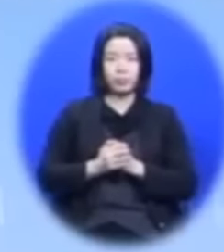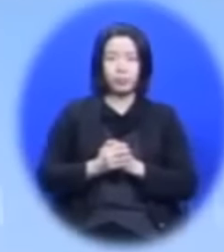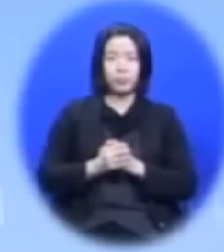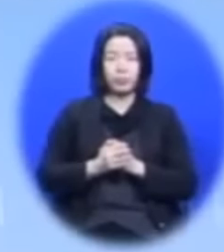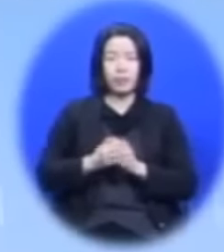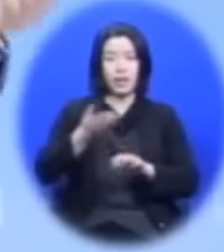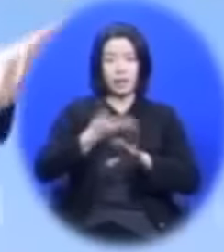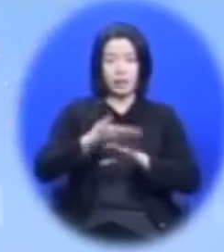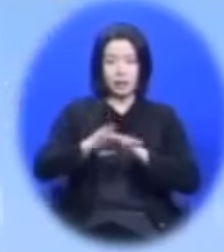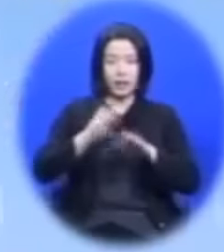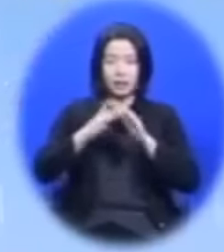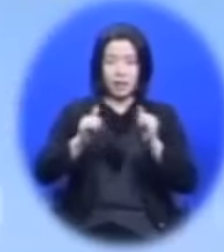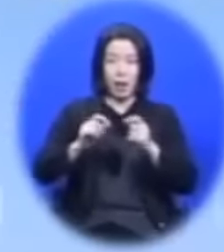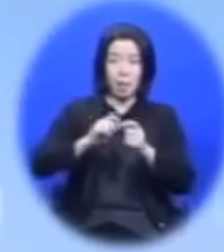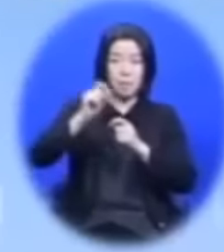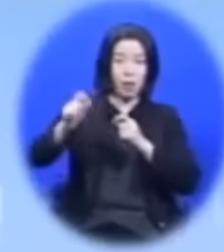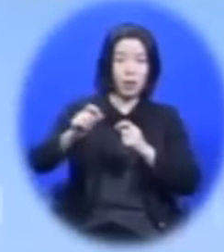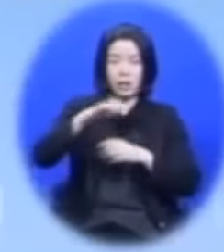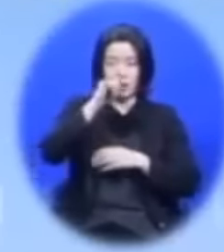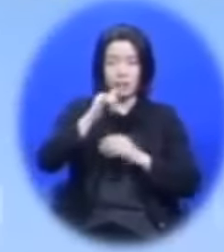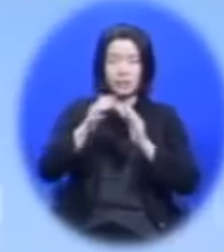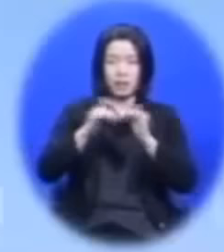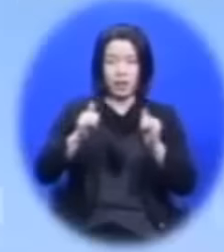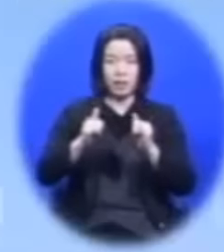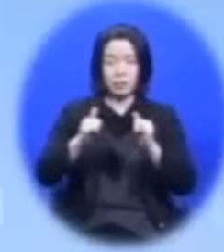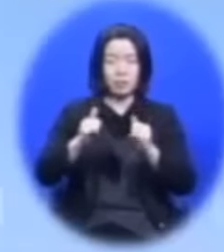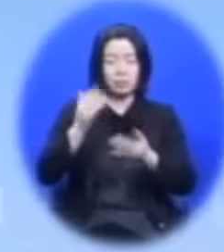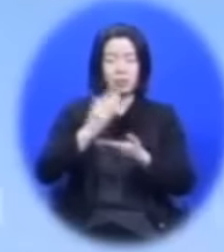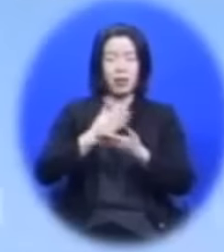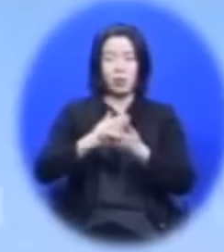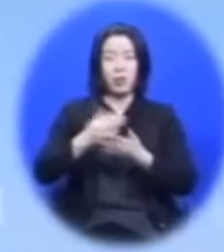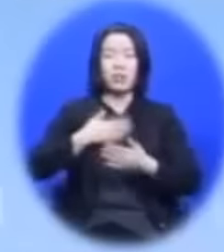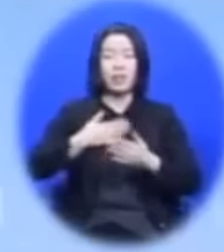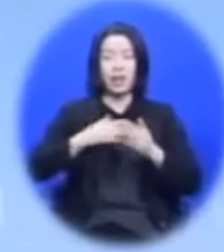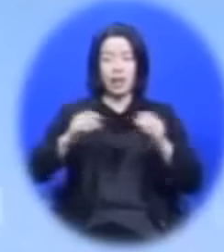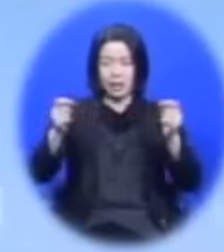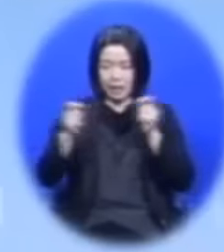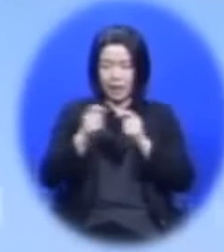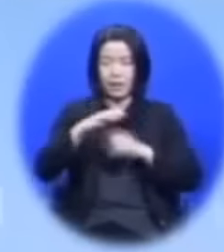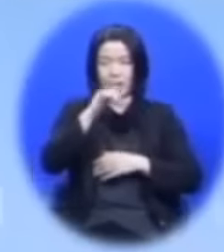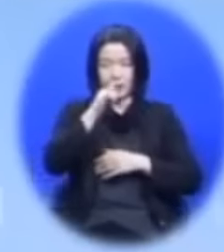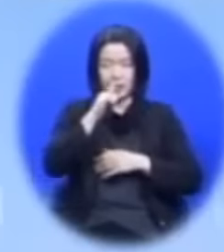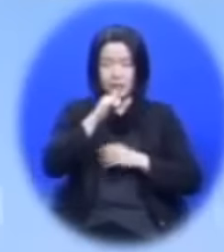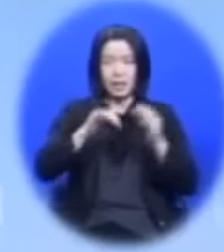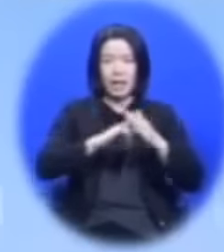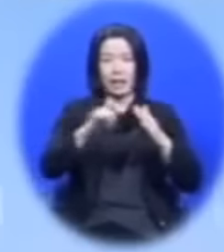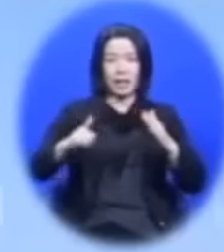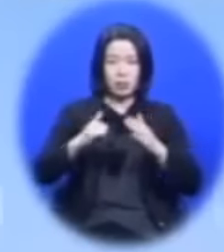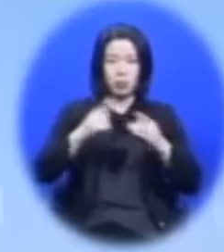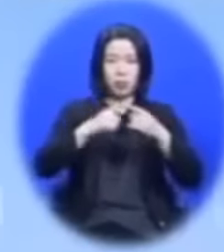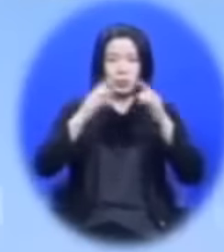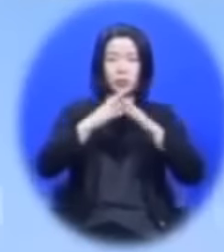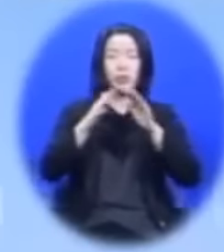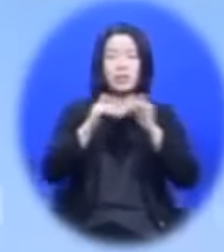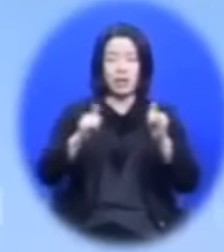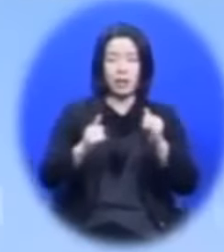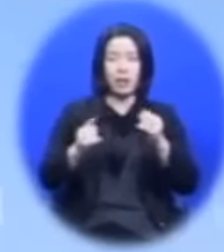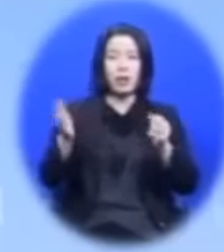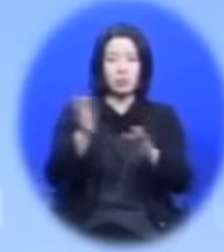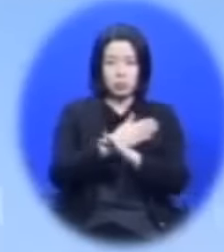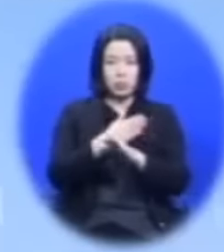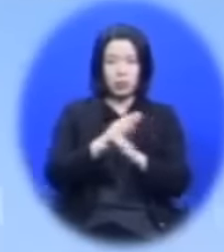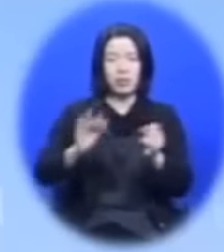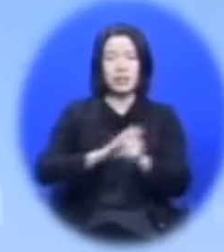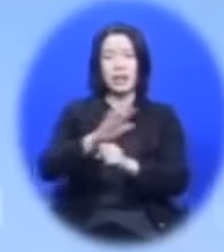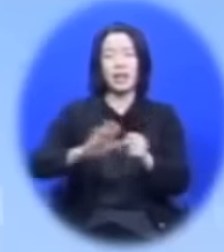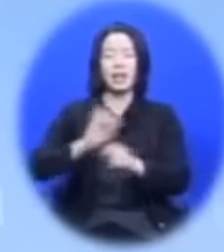뭐 다른 사람, 멀리 있는 사람 전에 가족부터, 가까이 있는 교우들부터 정말 사랑해야